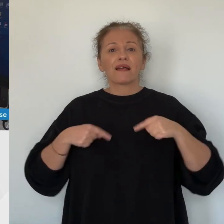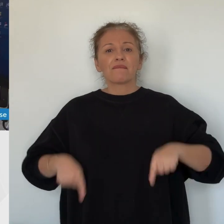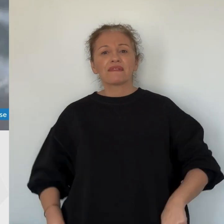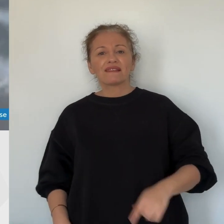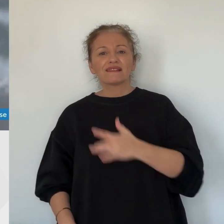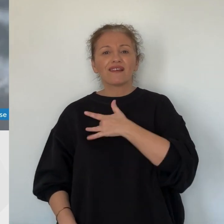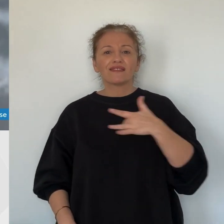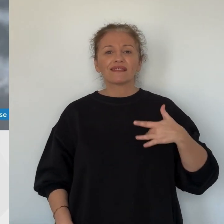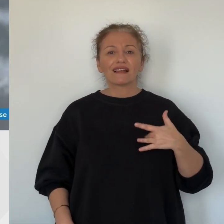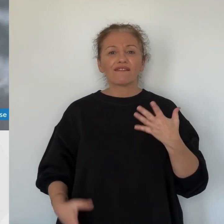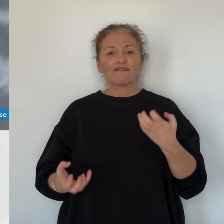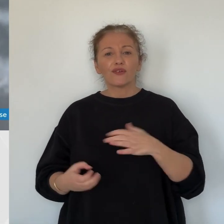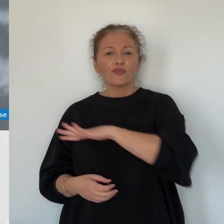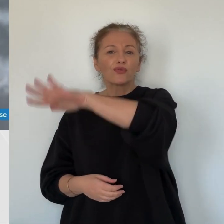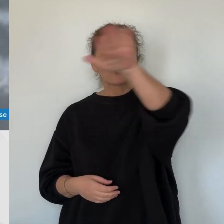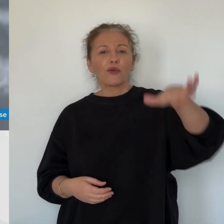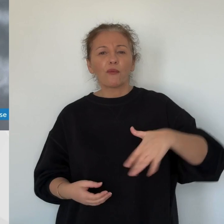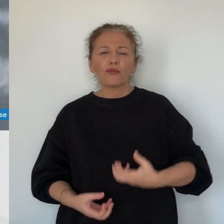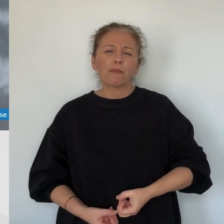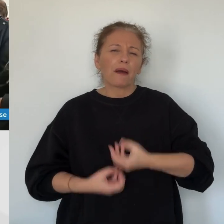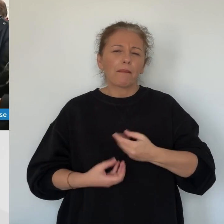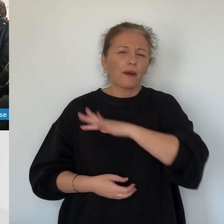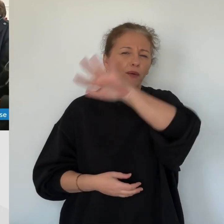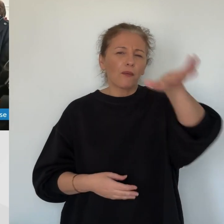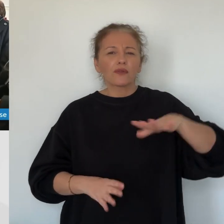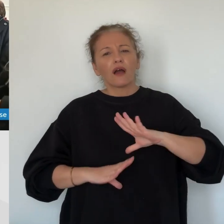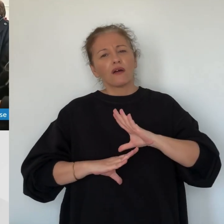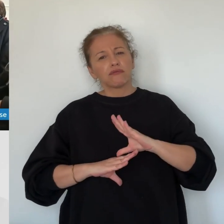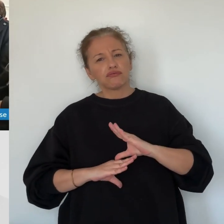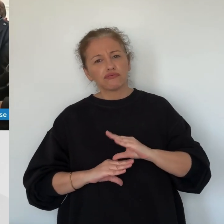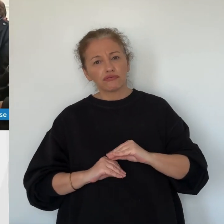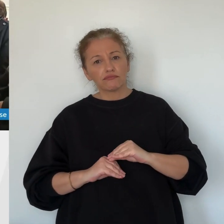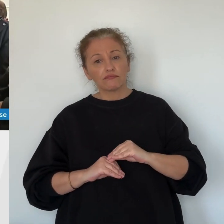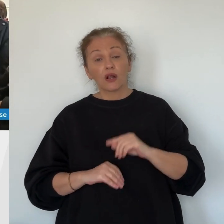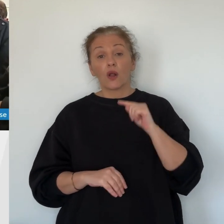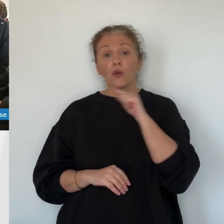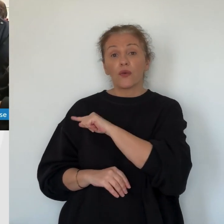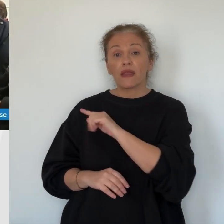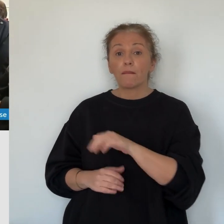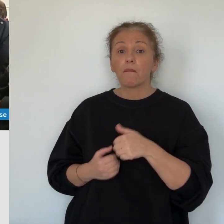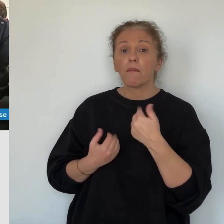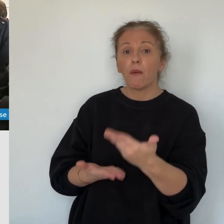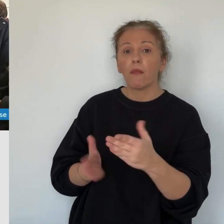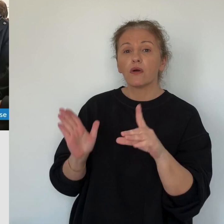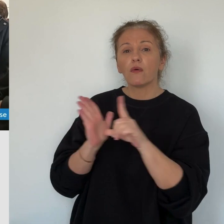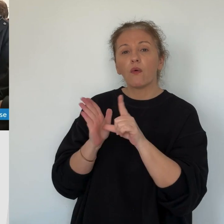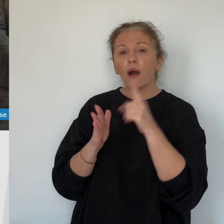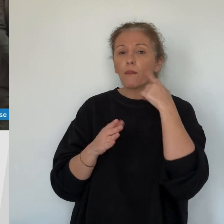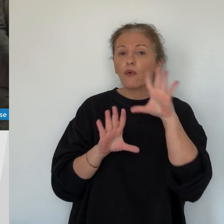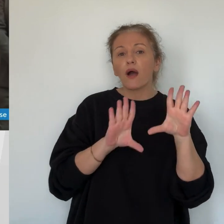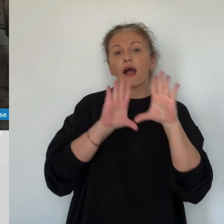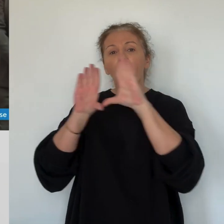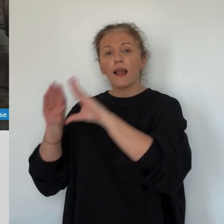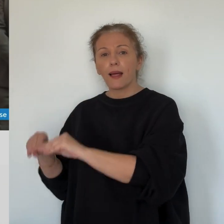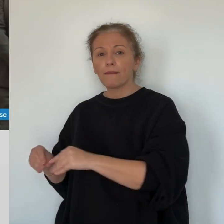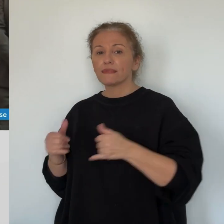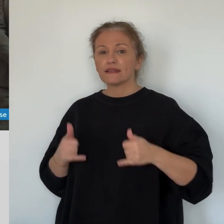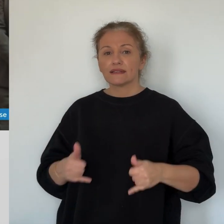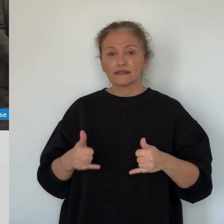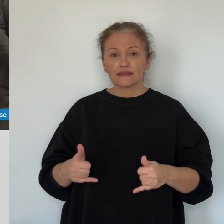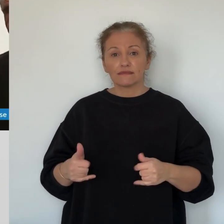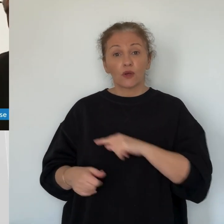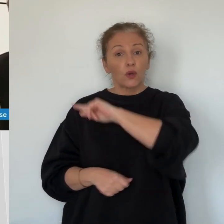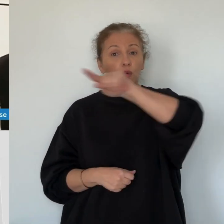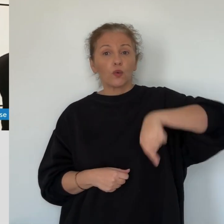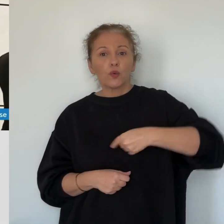l'isotope radioactif nécessaire au bon fonctionnement de l'examen. François-Xavier Ceccoli a déposé une proposition de loi en ce sens. Catherine Vautrin s'est voulue rassurante encore